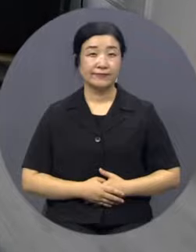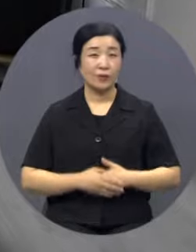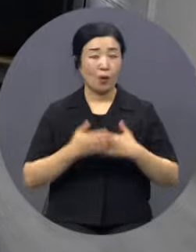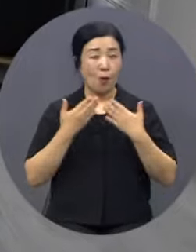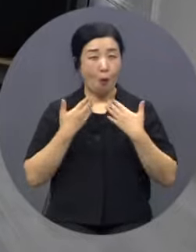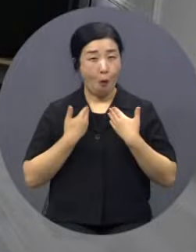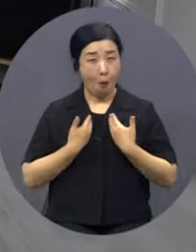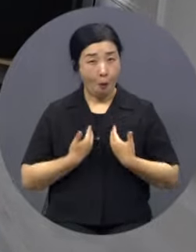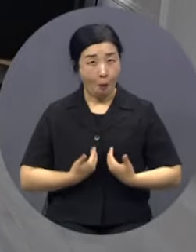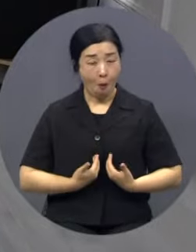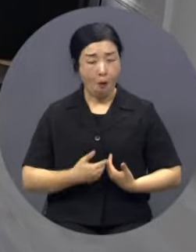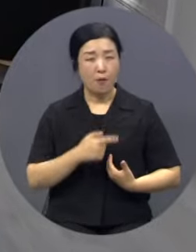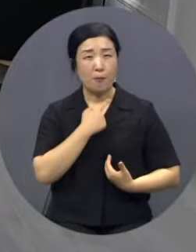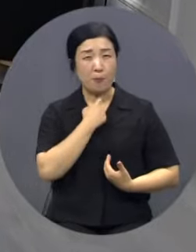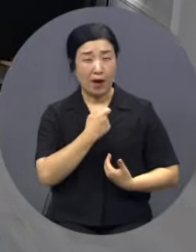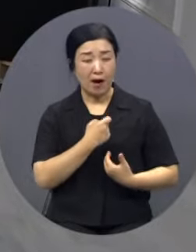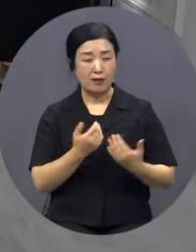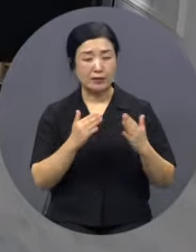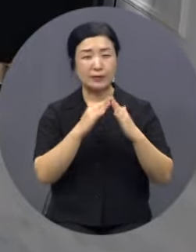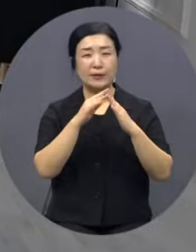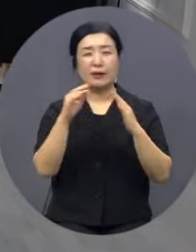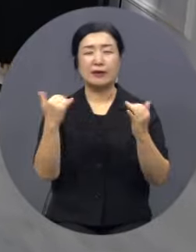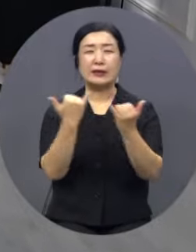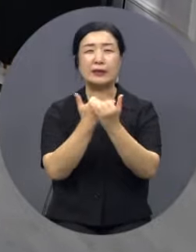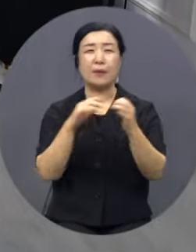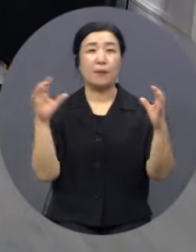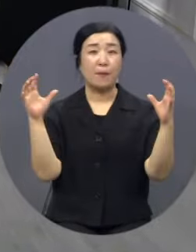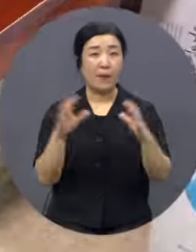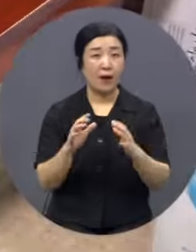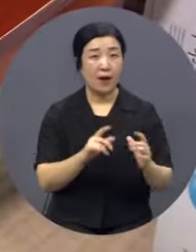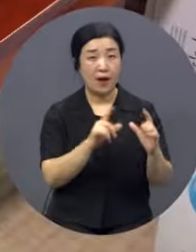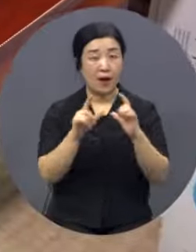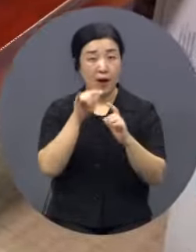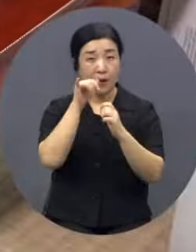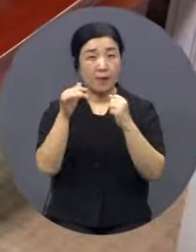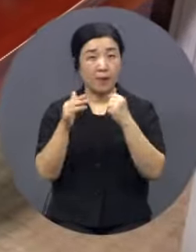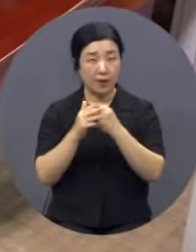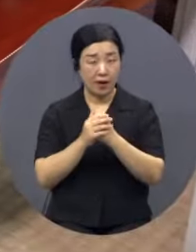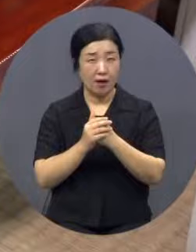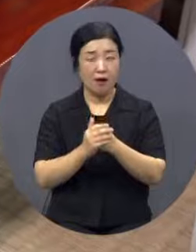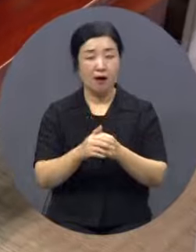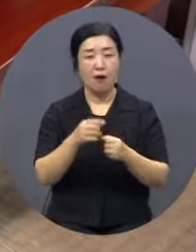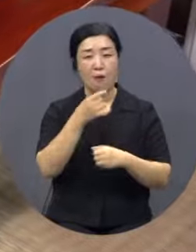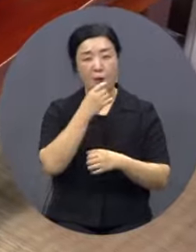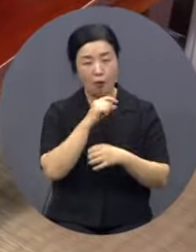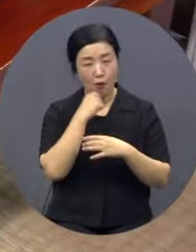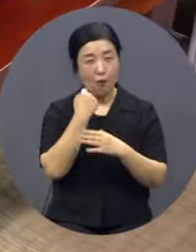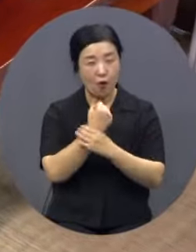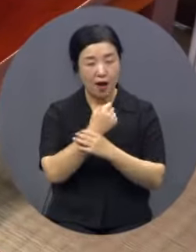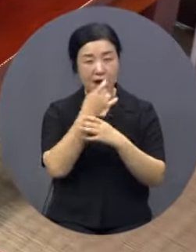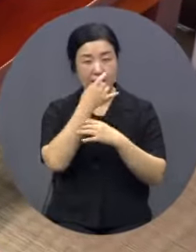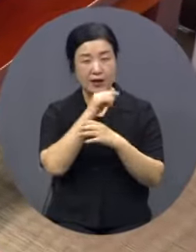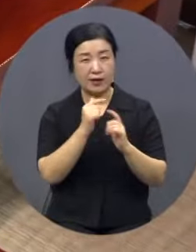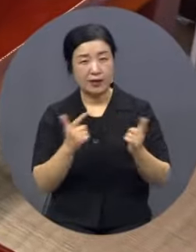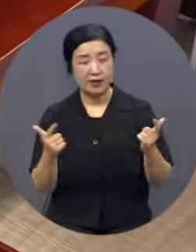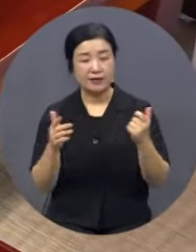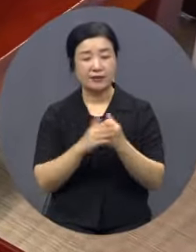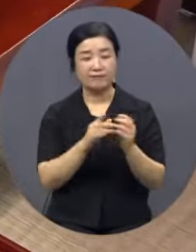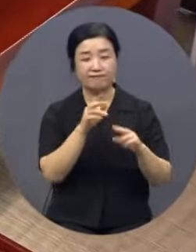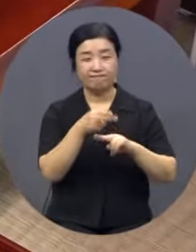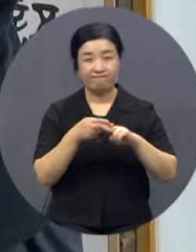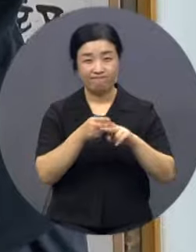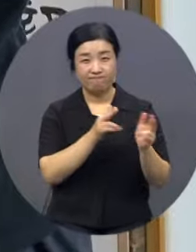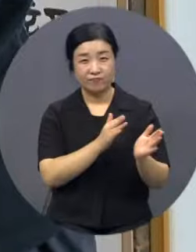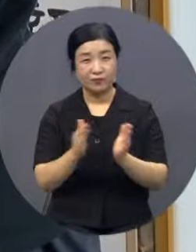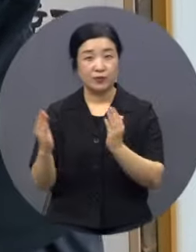조용하던 집이 모처럼 모인 가족과 친지들로 북적입니다. 핵과 일가 핵곡식 등 정성스레 준비한